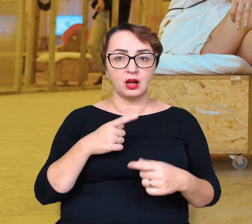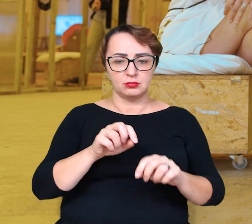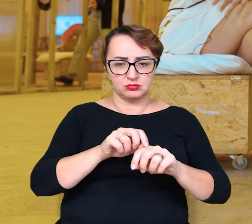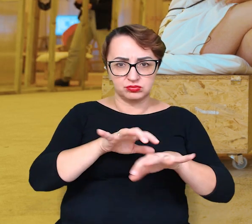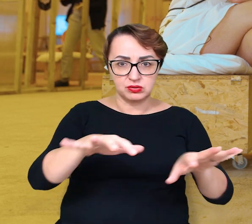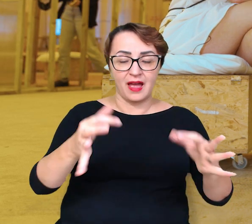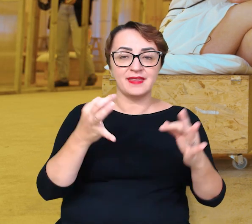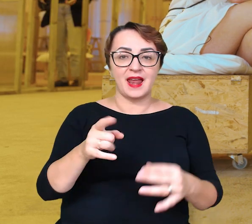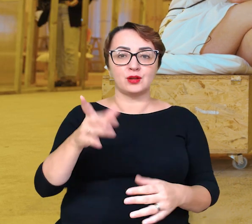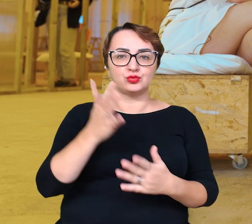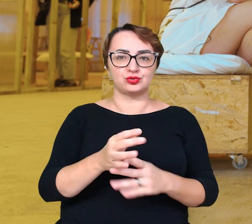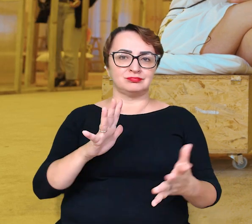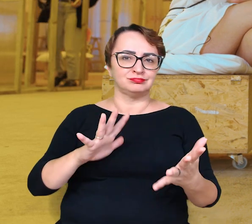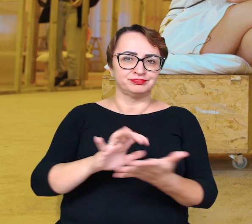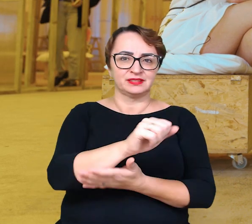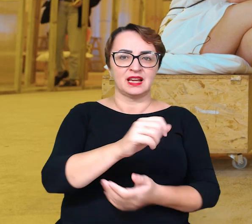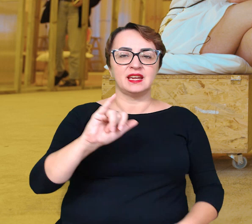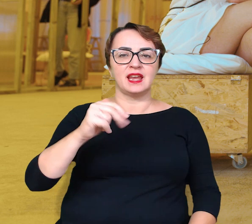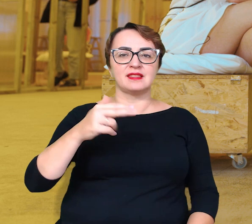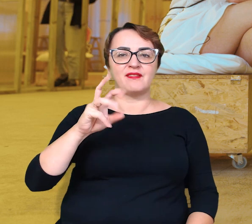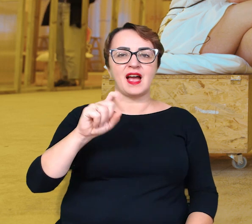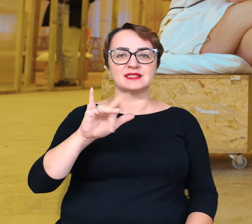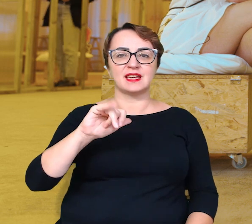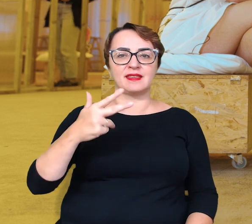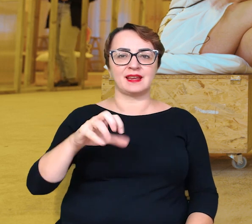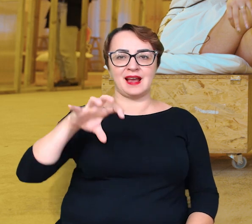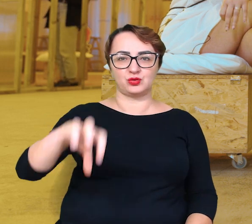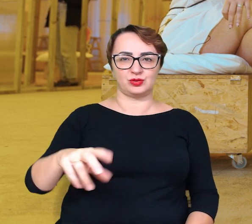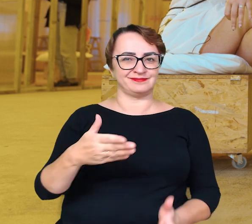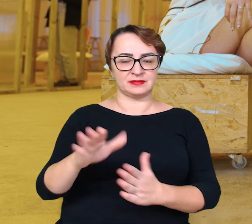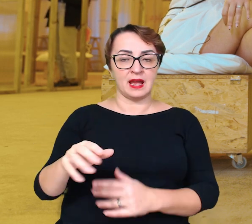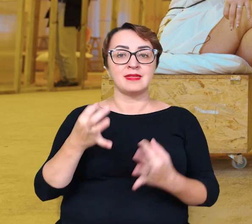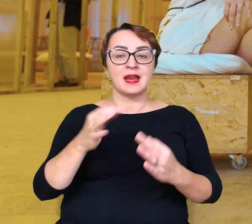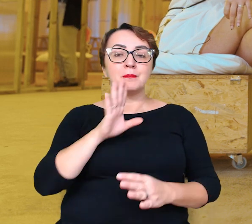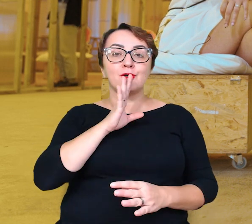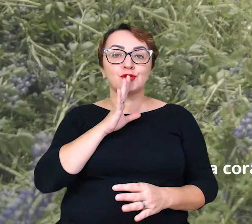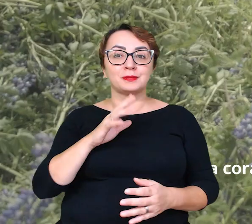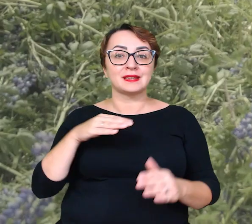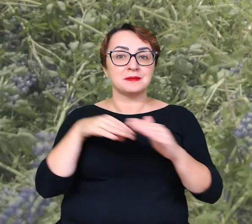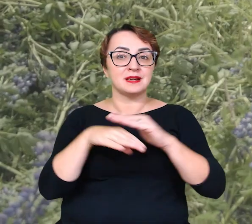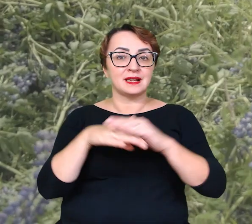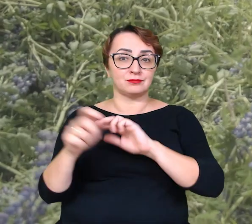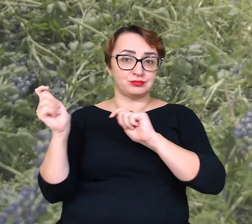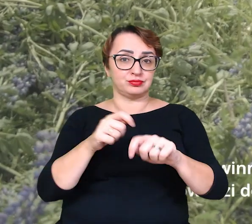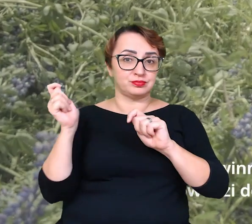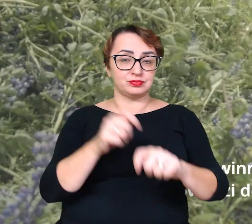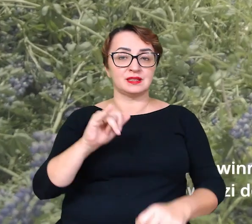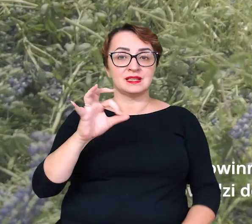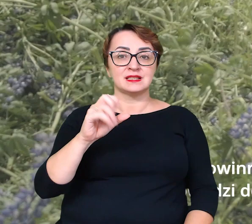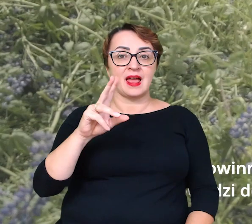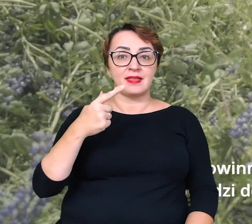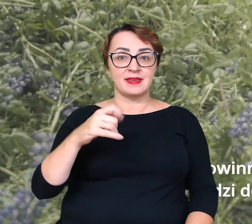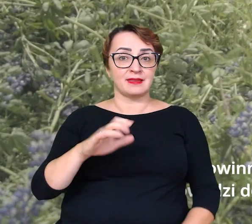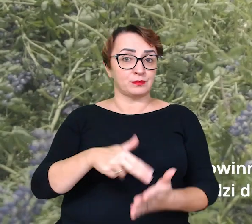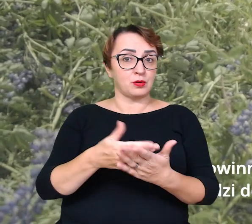inwazyjny i w pewien sposób, trochę jak emigranci, którzy też masowo na Islandii przebywają, Polacy są tam największą